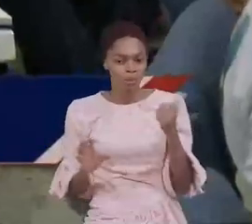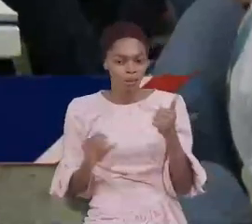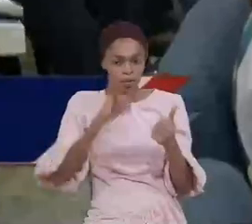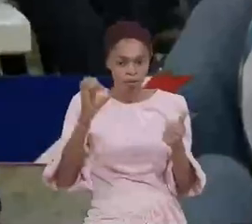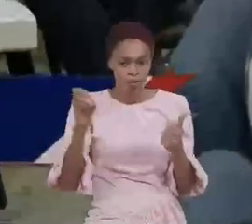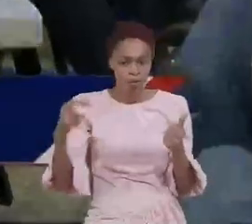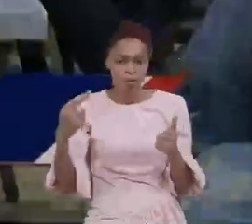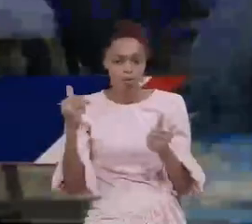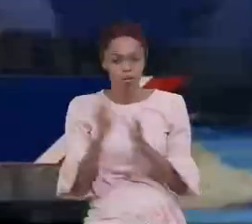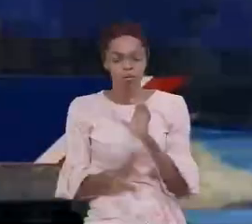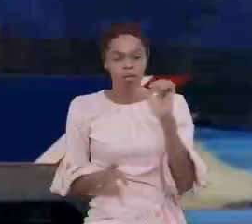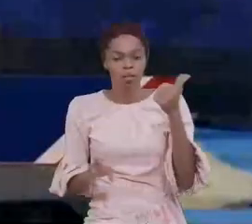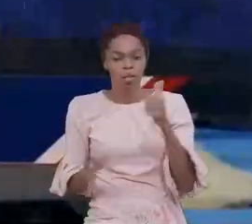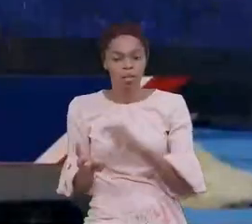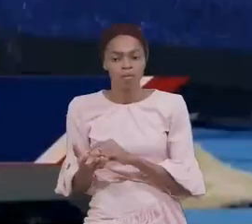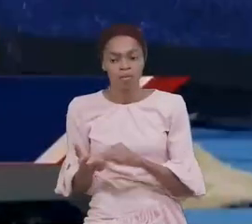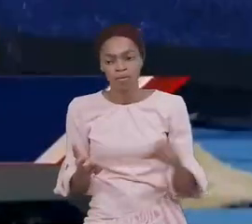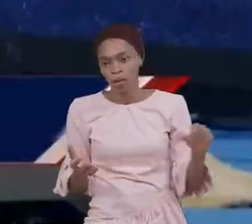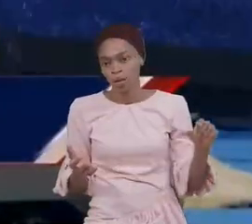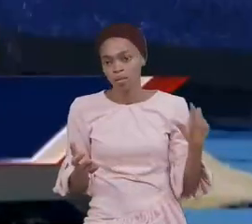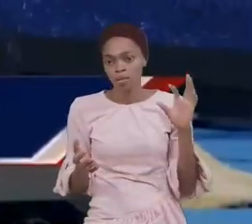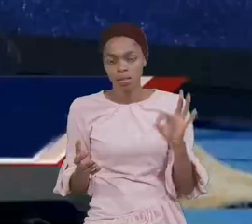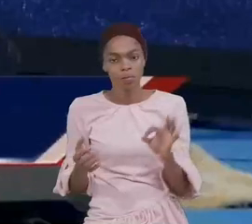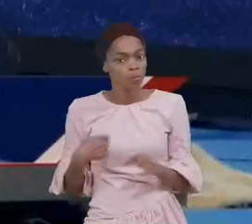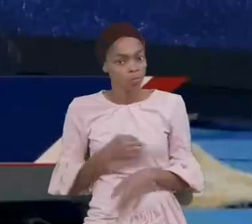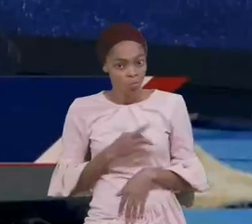Et continuez l'œuvre maintenant.